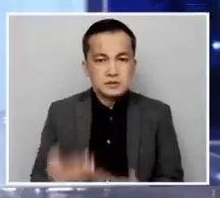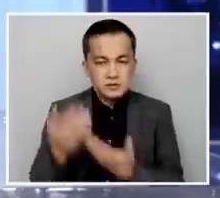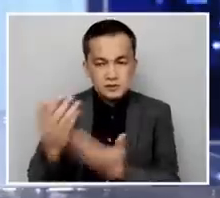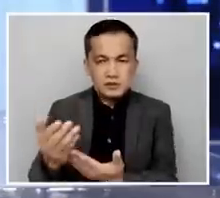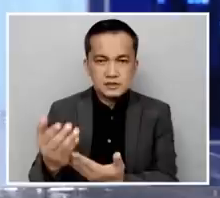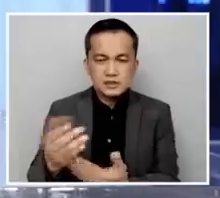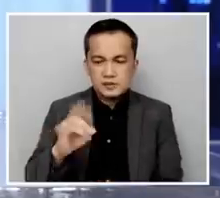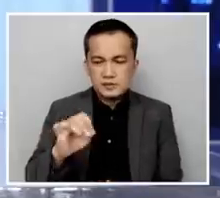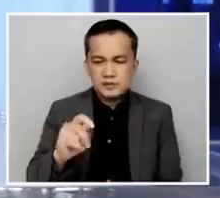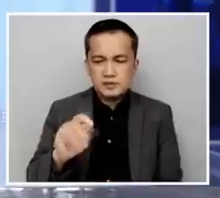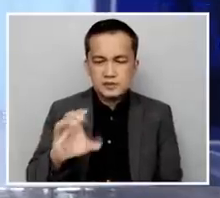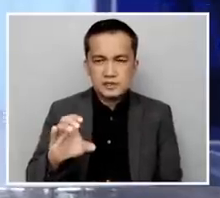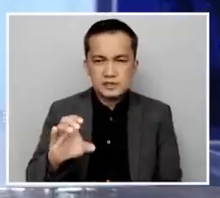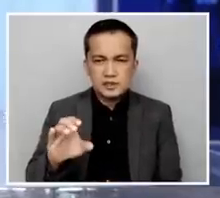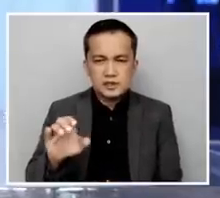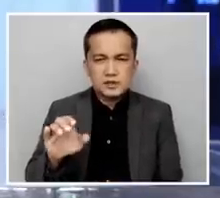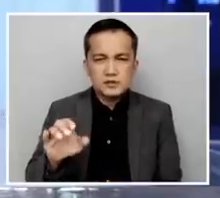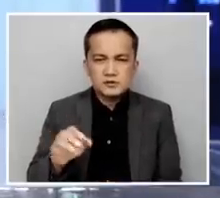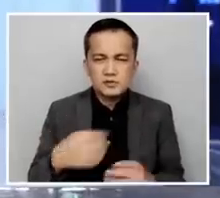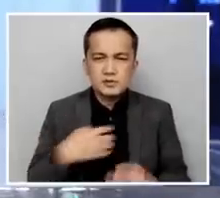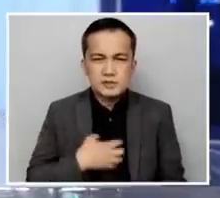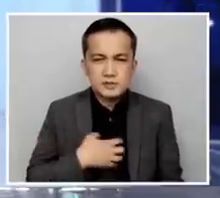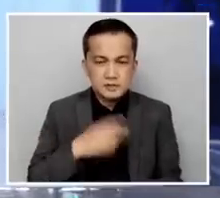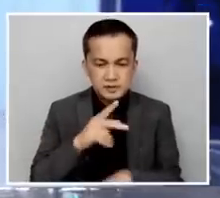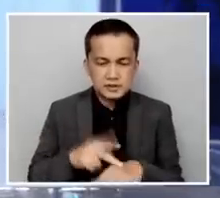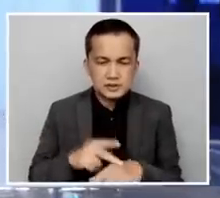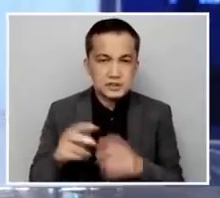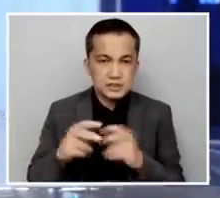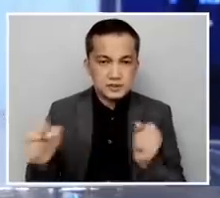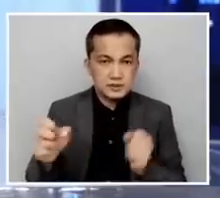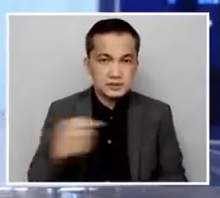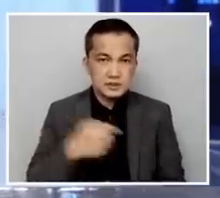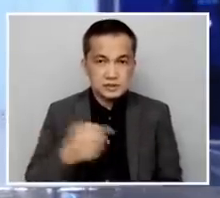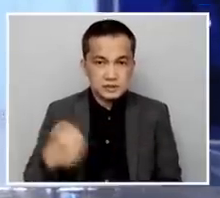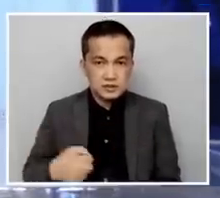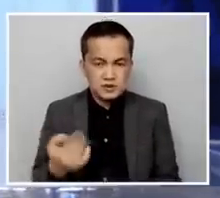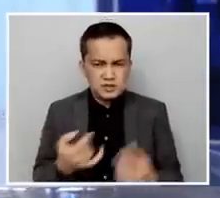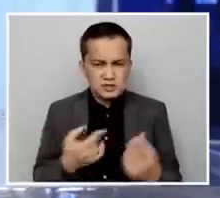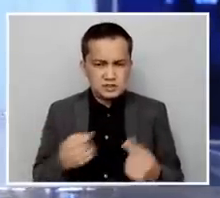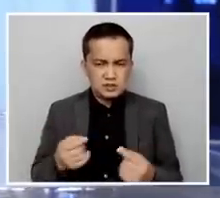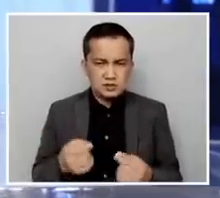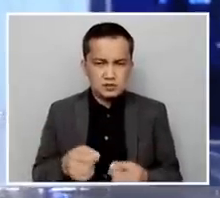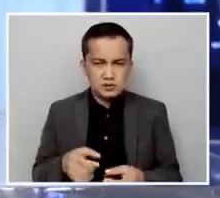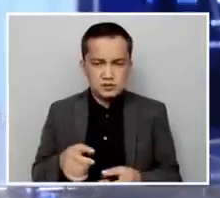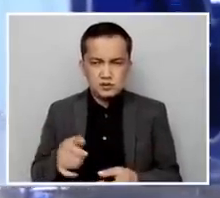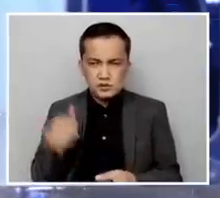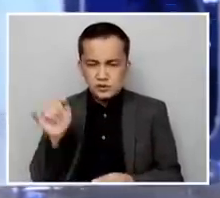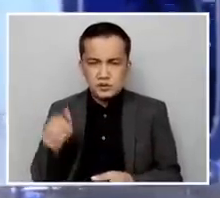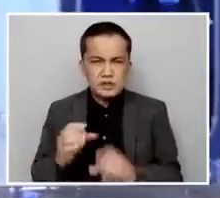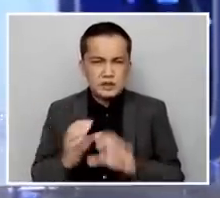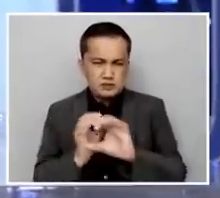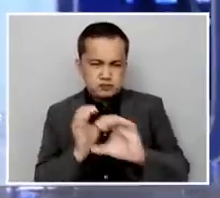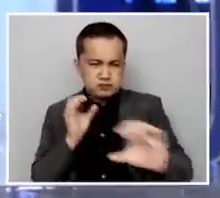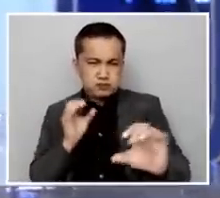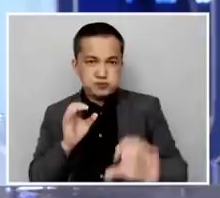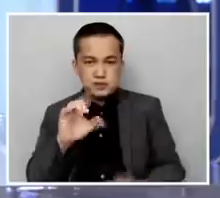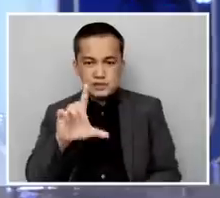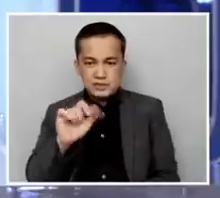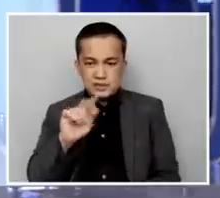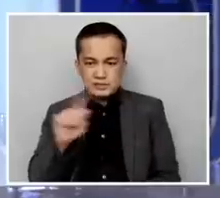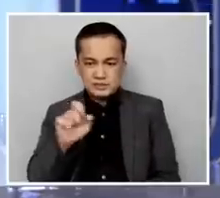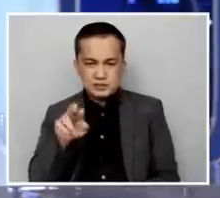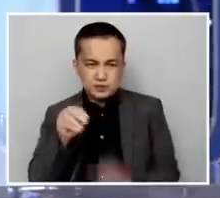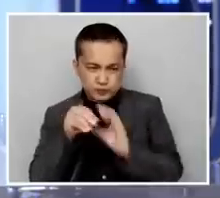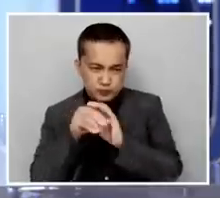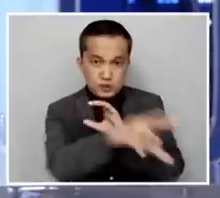diplomatic protest ang Pilipinas laban sa China dahil sa ginawang panunutok ng military-grade laser ng Chinese